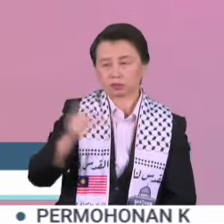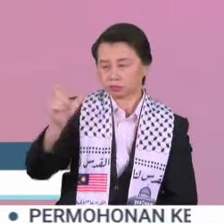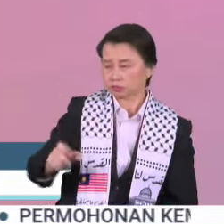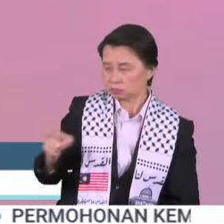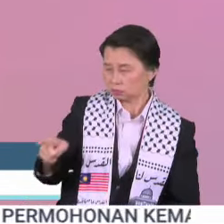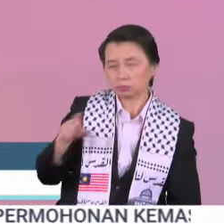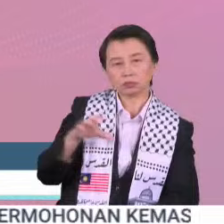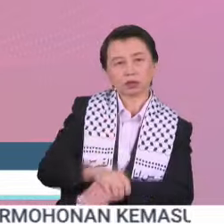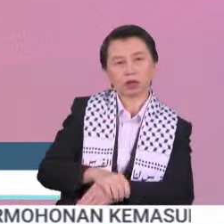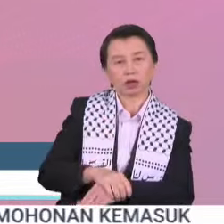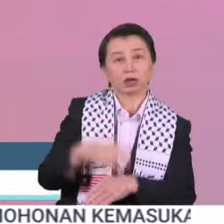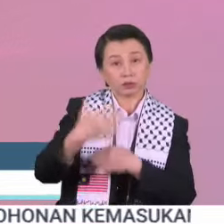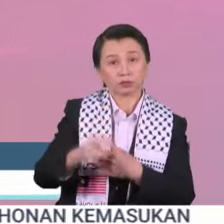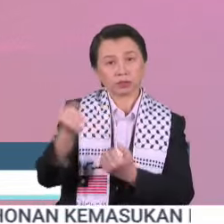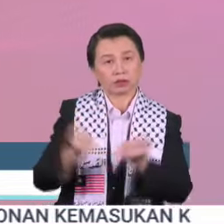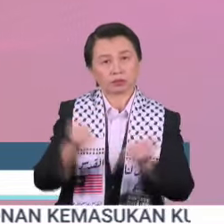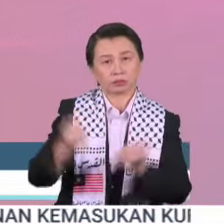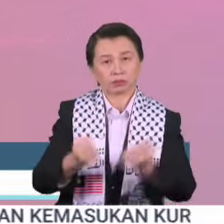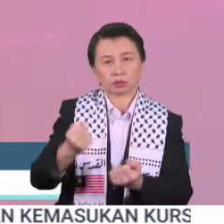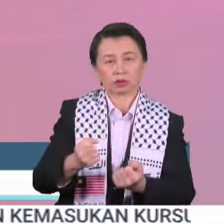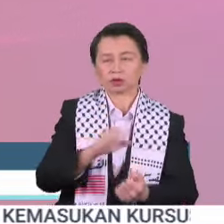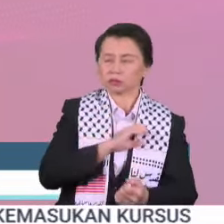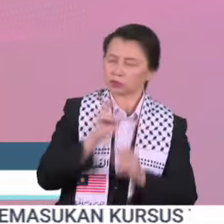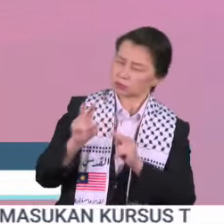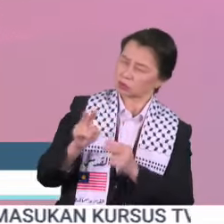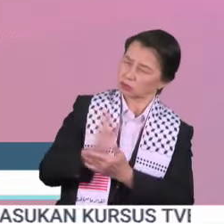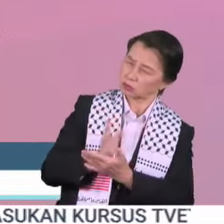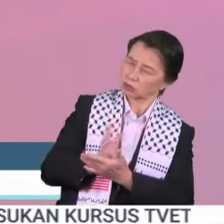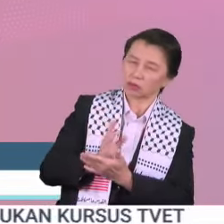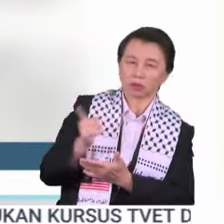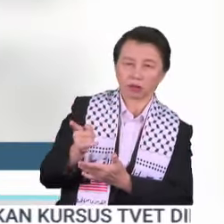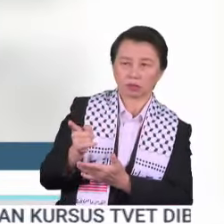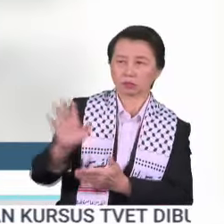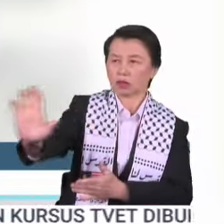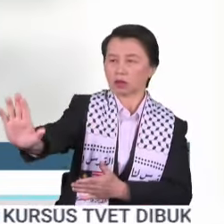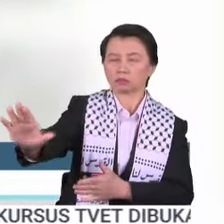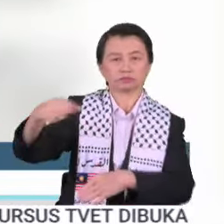suspek ditahan selepas memandu dalam keadaan mencurigakan.